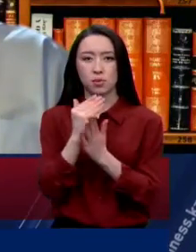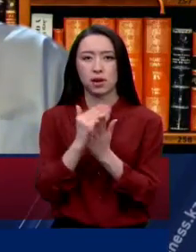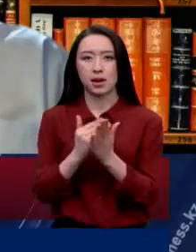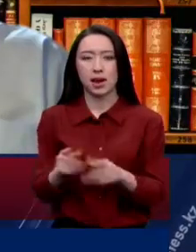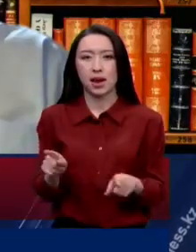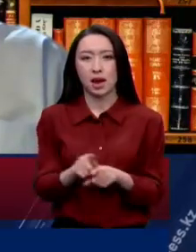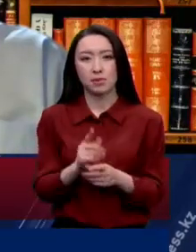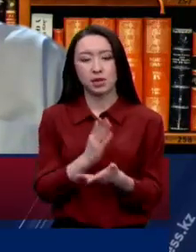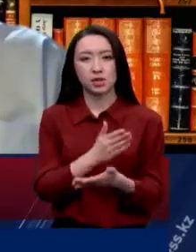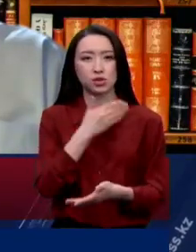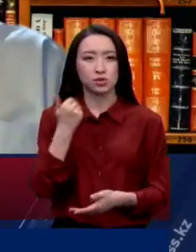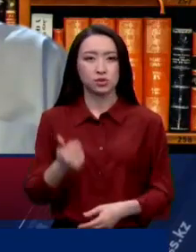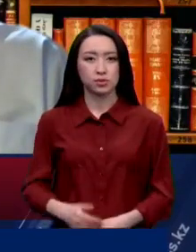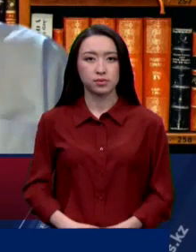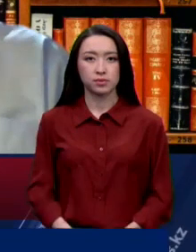программ? Где-то есть такое?